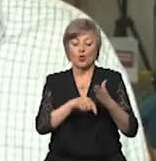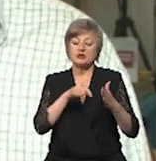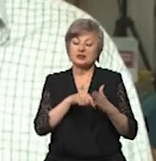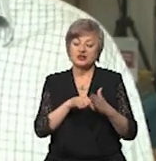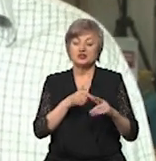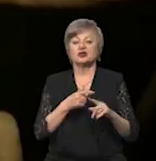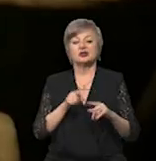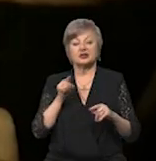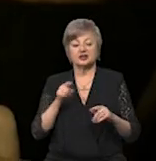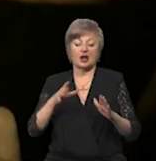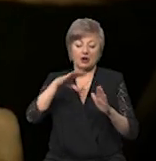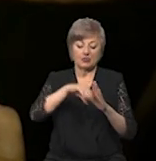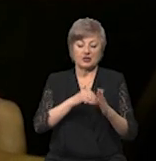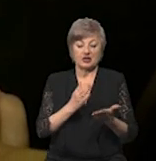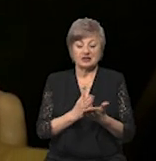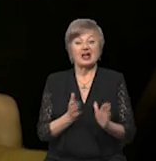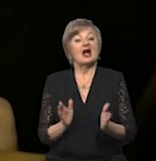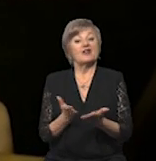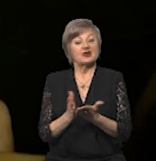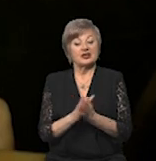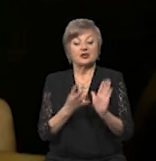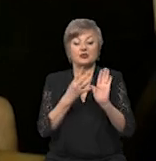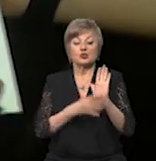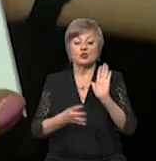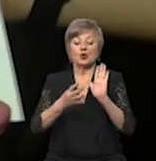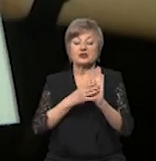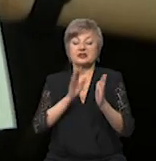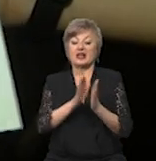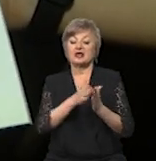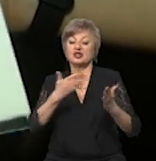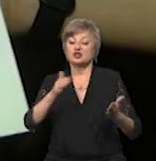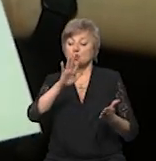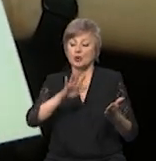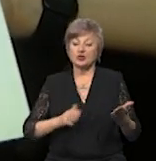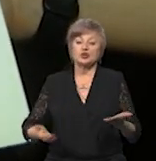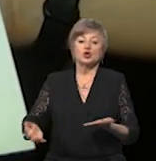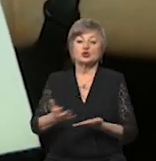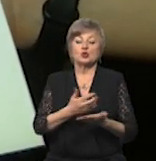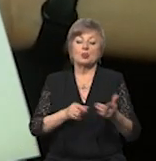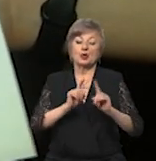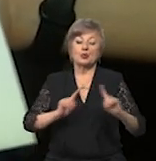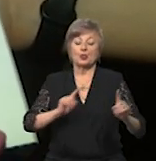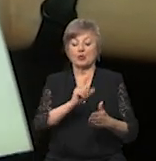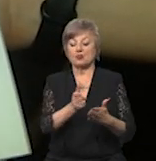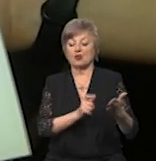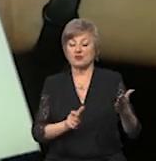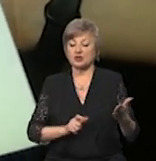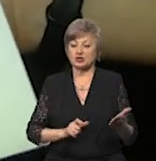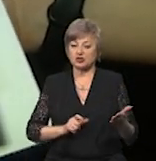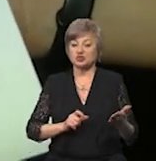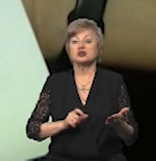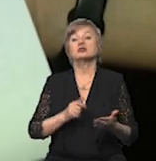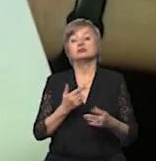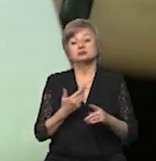всі вони там помістились. В збірці на 99 сторінок зібрані оригінальні вірші поета, присвячені